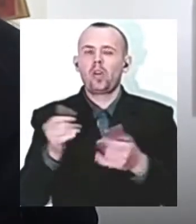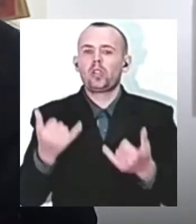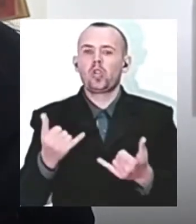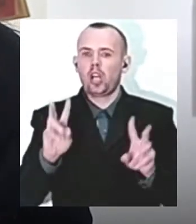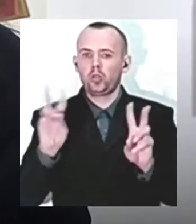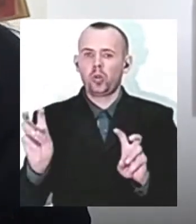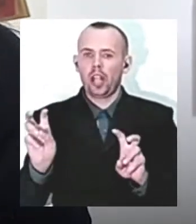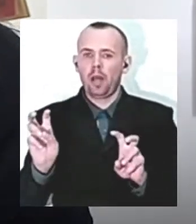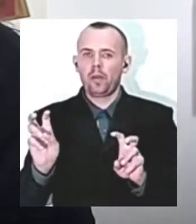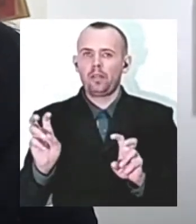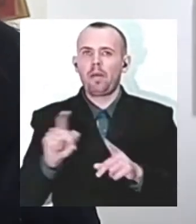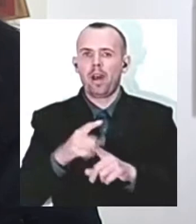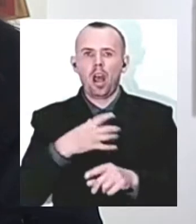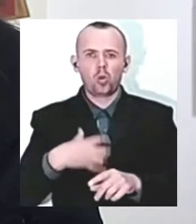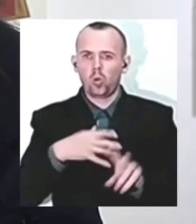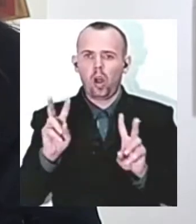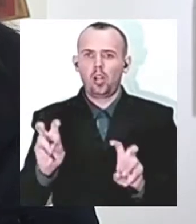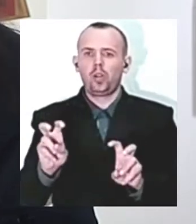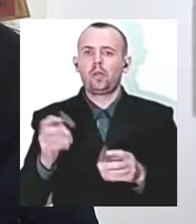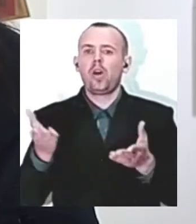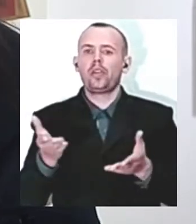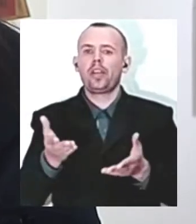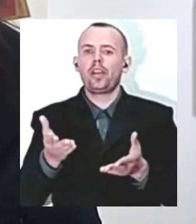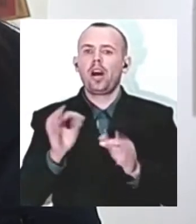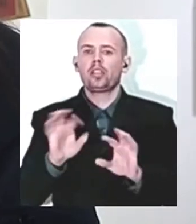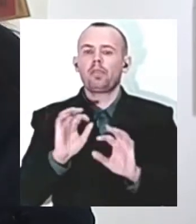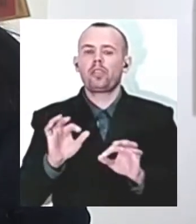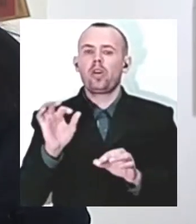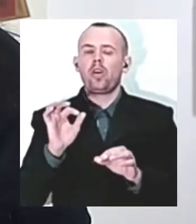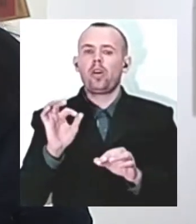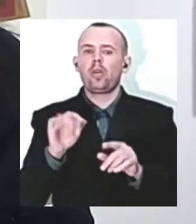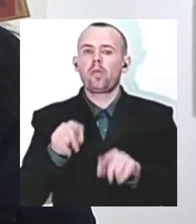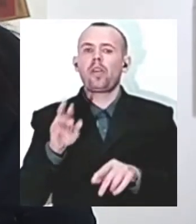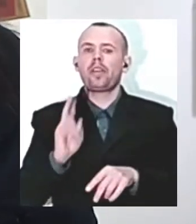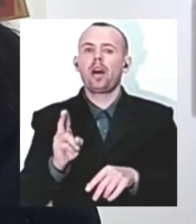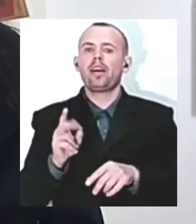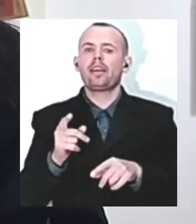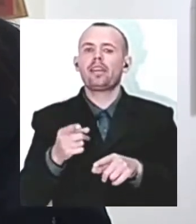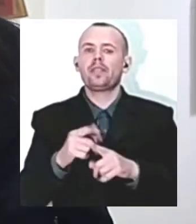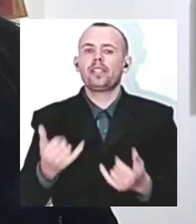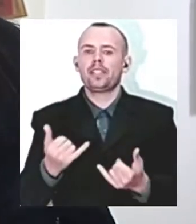тему, яка розповідає о тому, як книга зараз втрачає свою